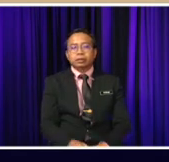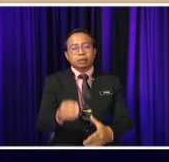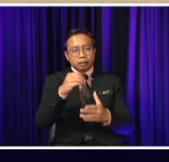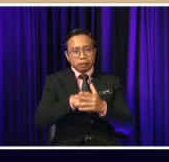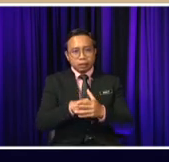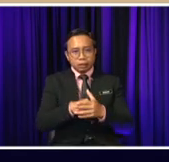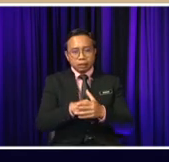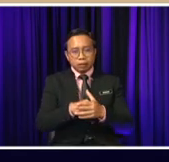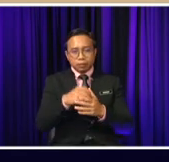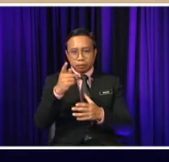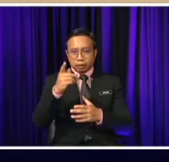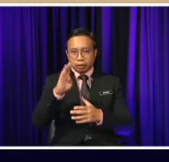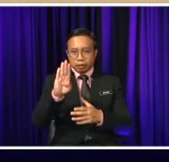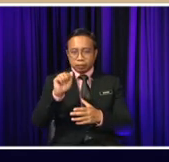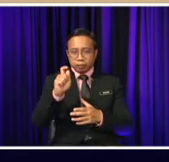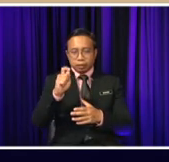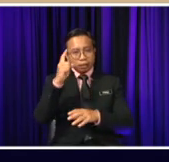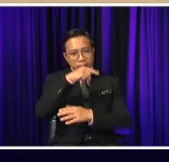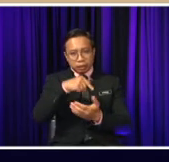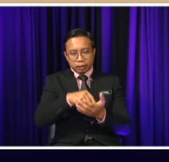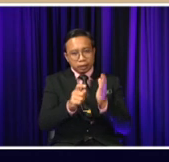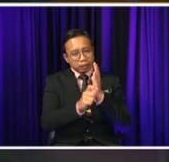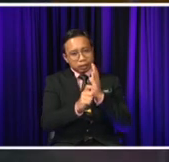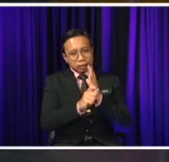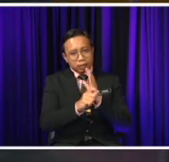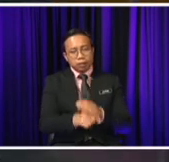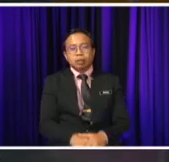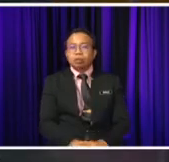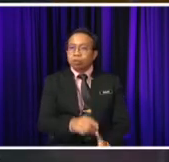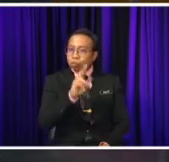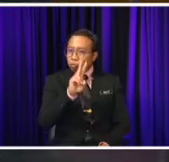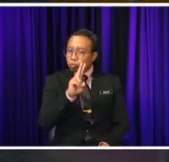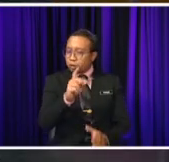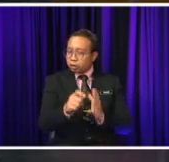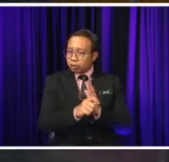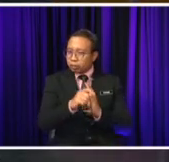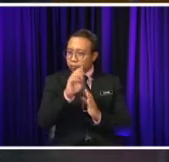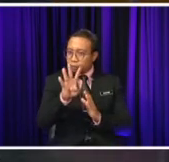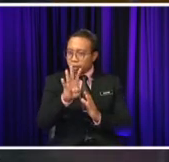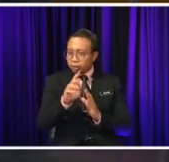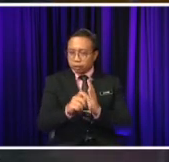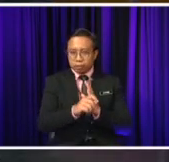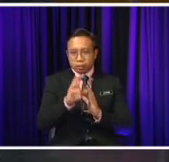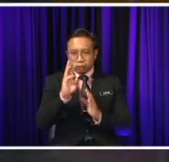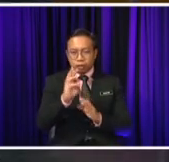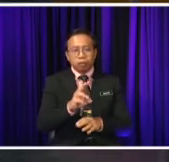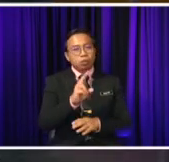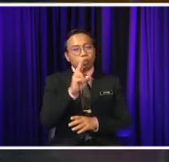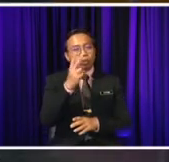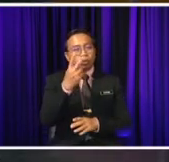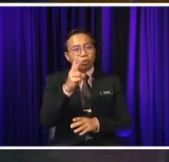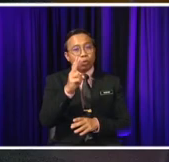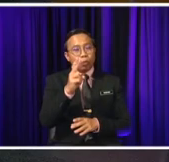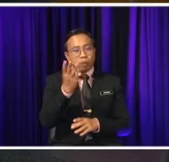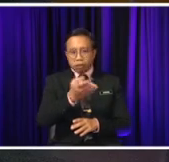keadaan hebat hari ini suhu sekarang ini tambah-tambah daripada dua tambah empat dan enam tambah yang ini 6 12 Marco